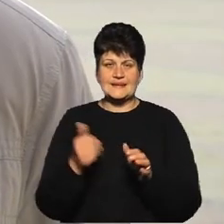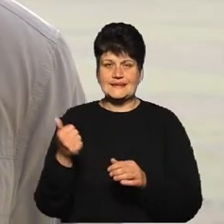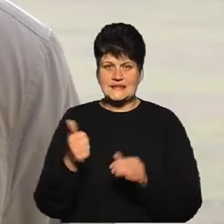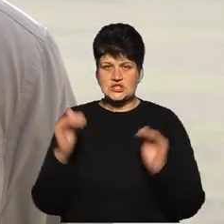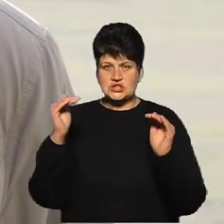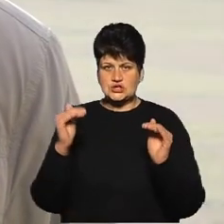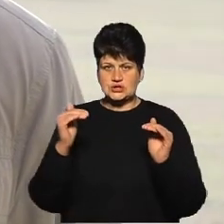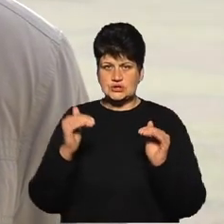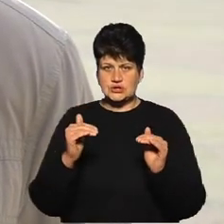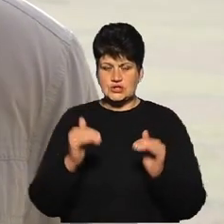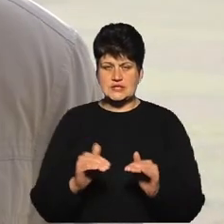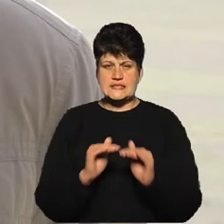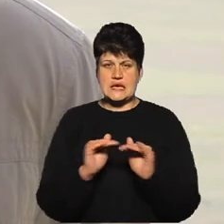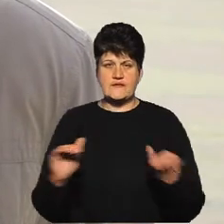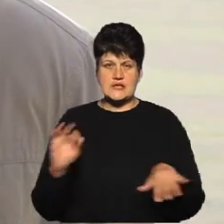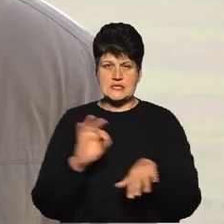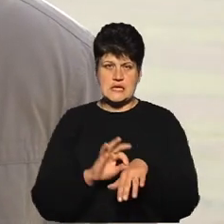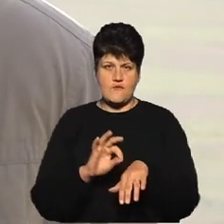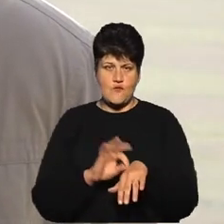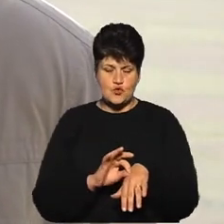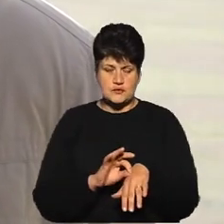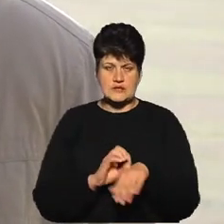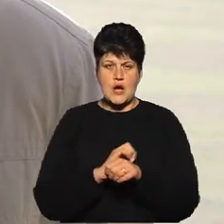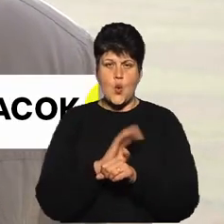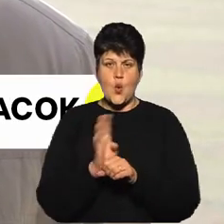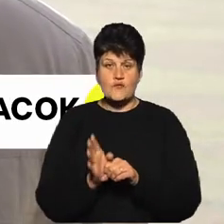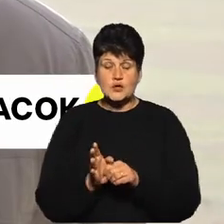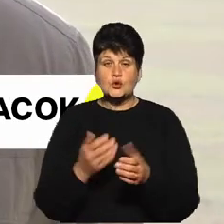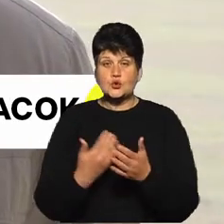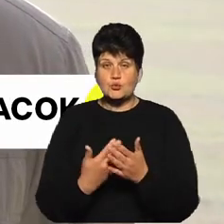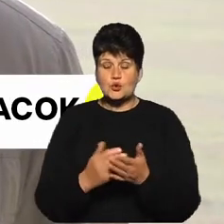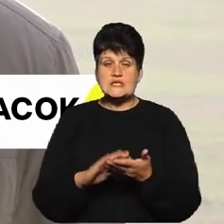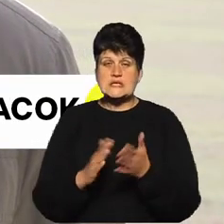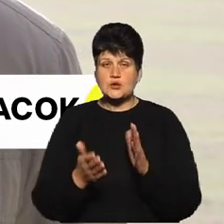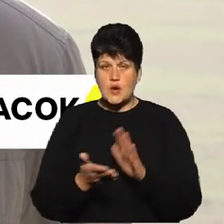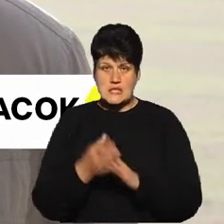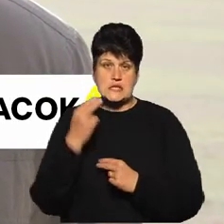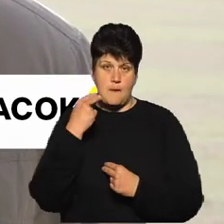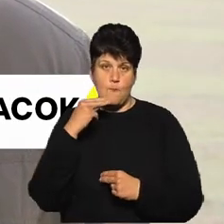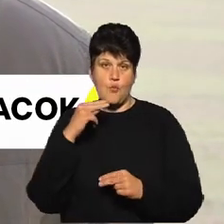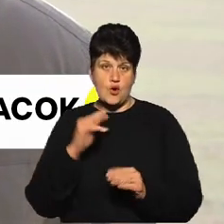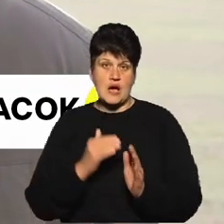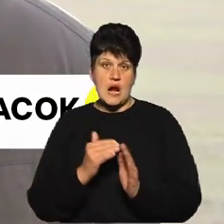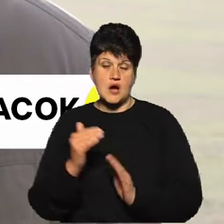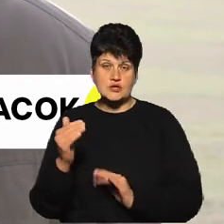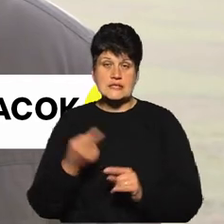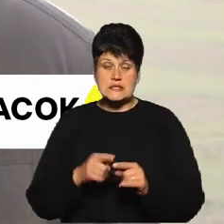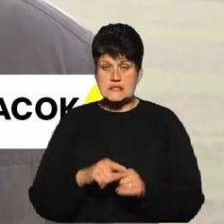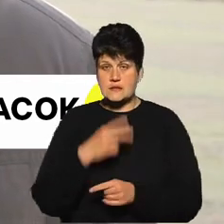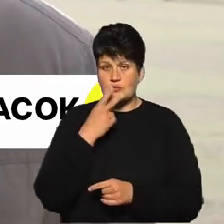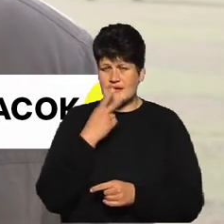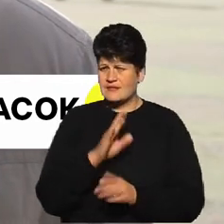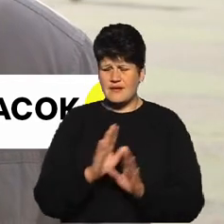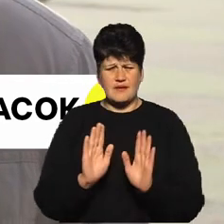знижується рівень захворюваності на ковід, тобто ситуація покращується. Це проявляється не